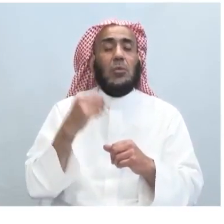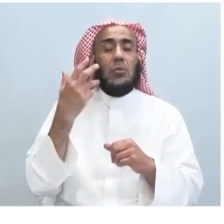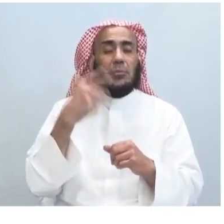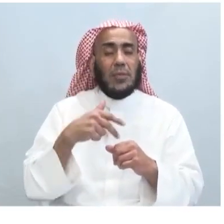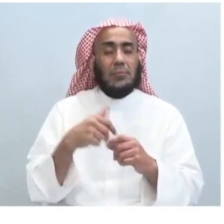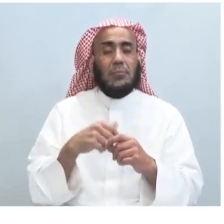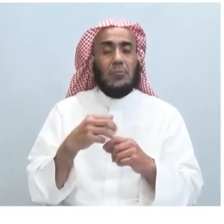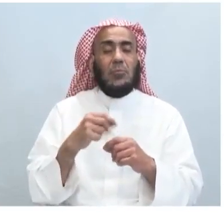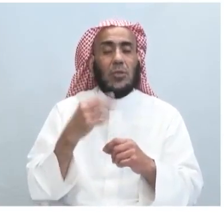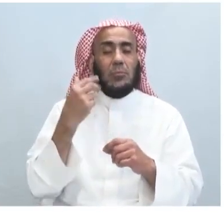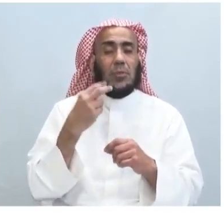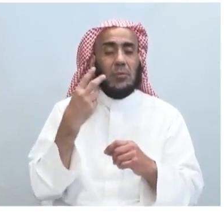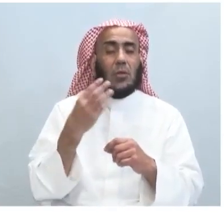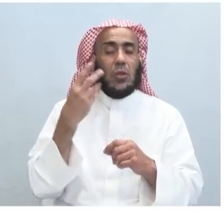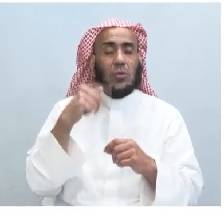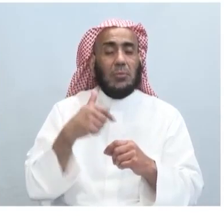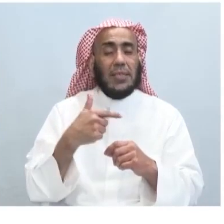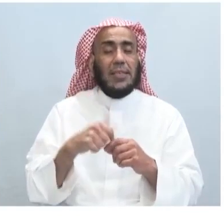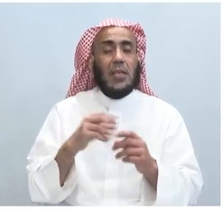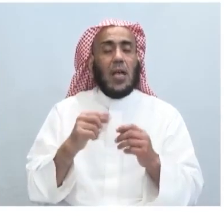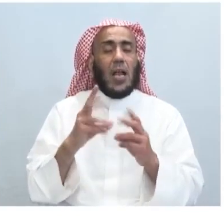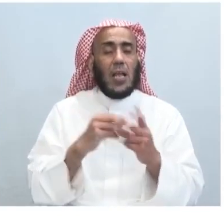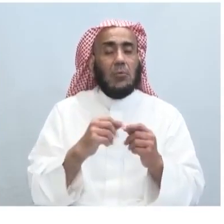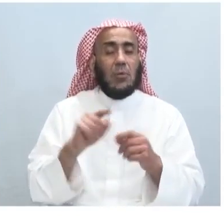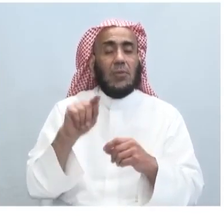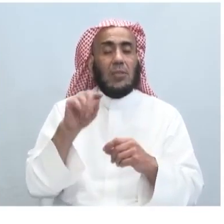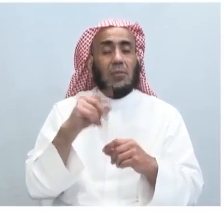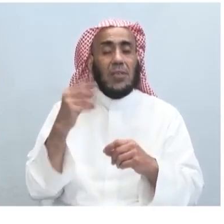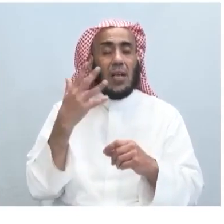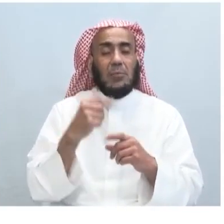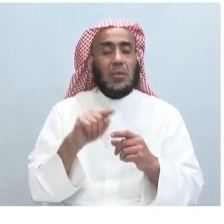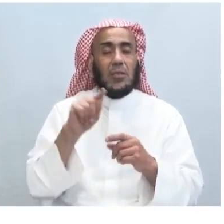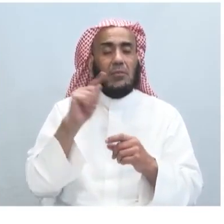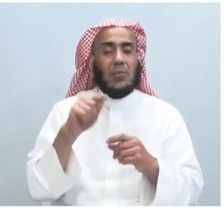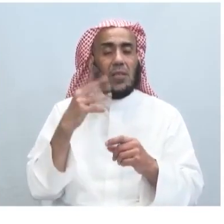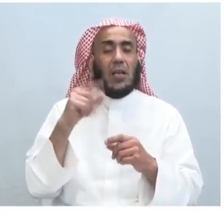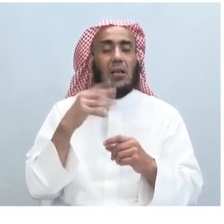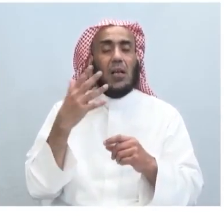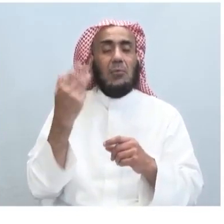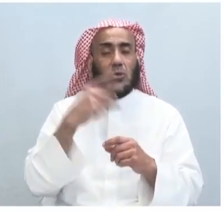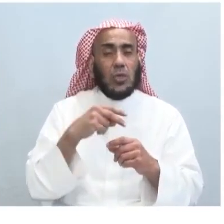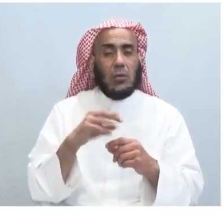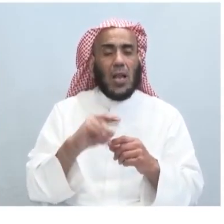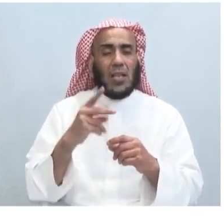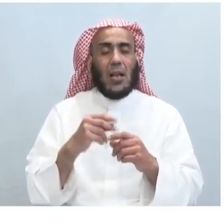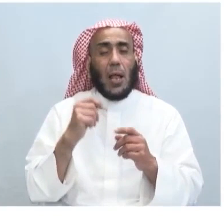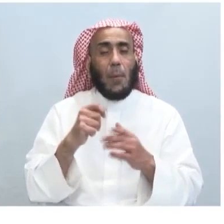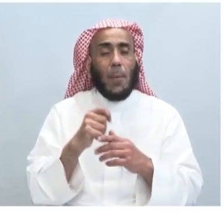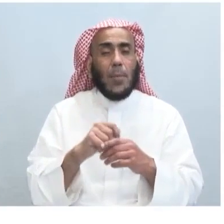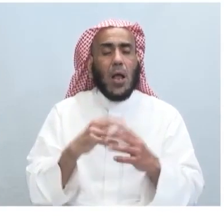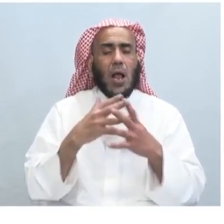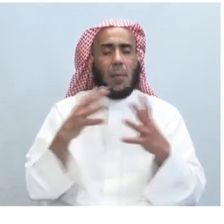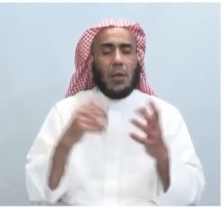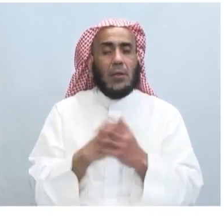200 73 373 القيم 0.5 0.25 ولكن القيمه هنا